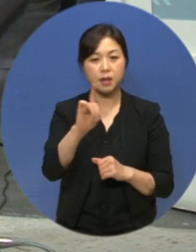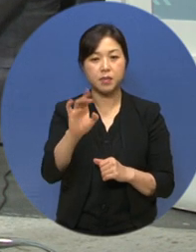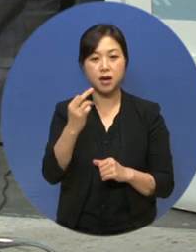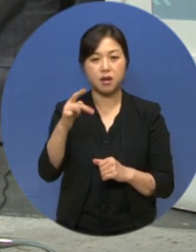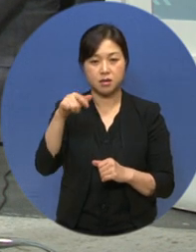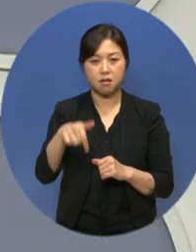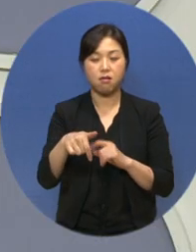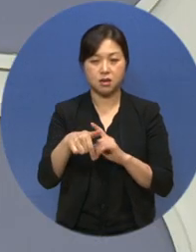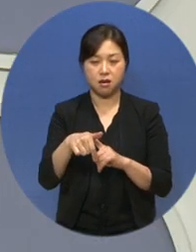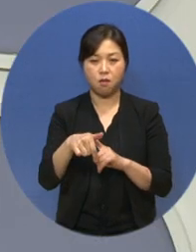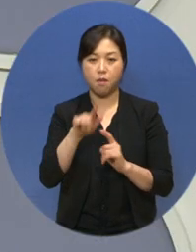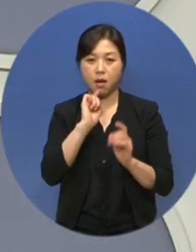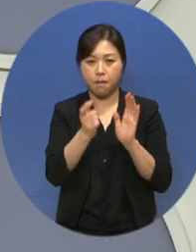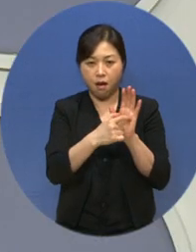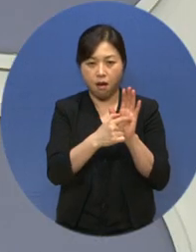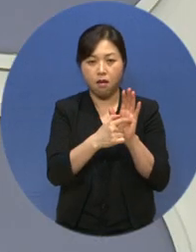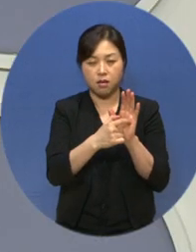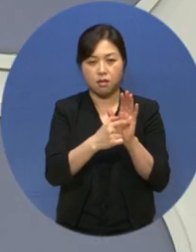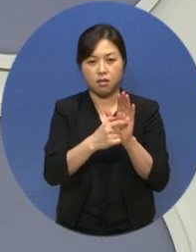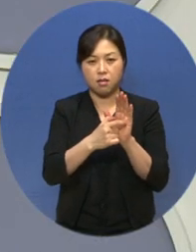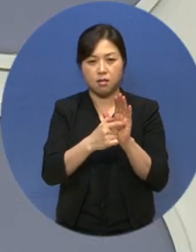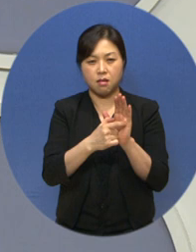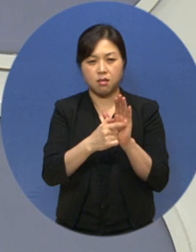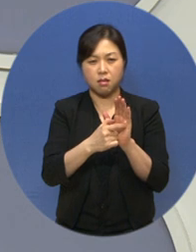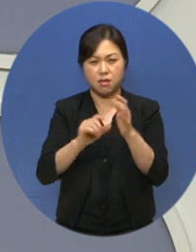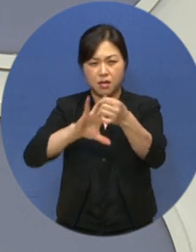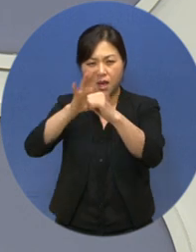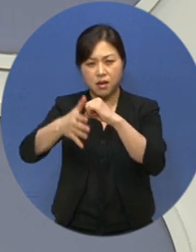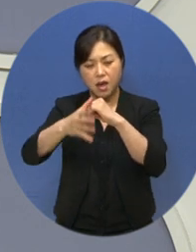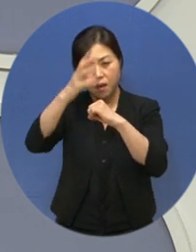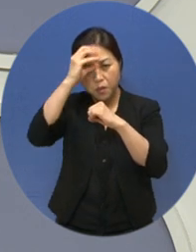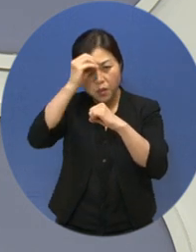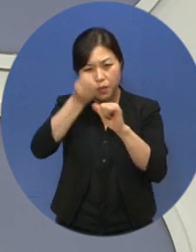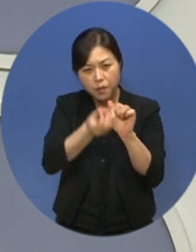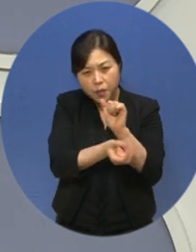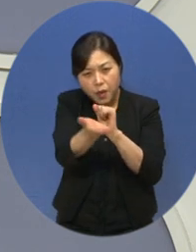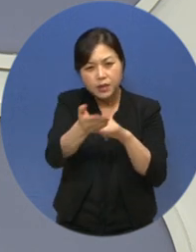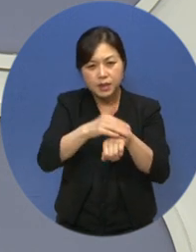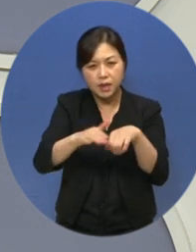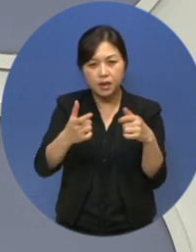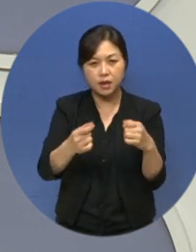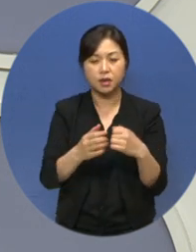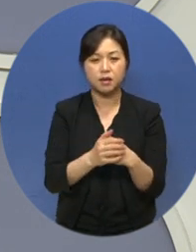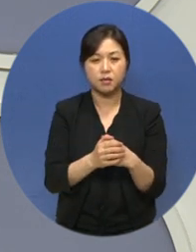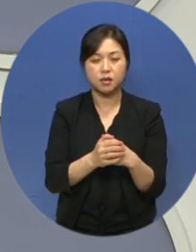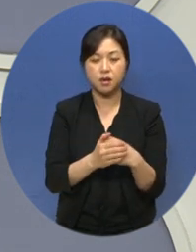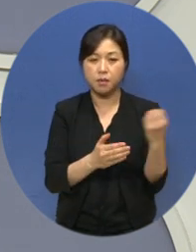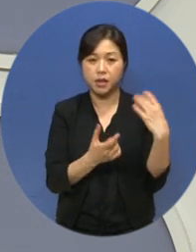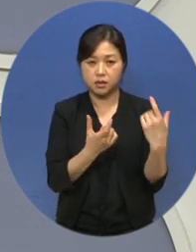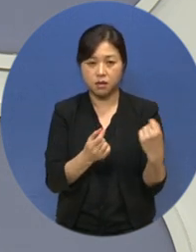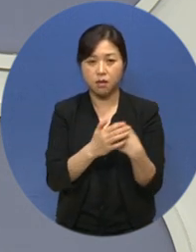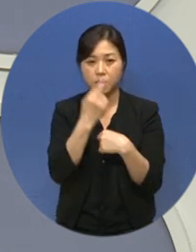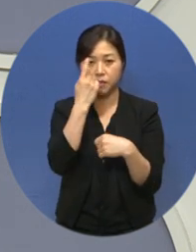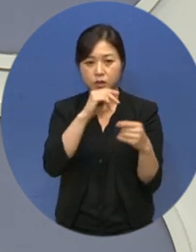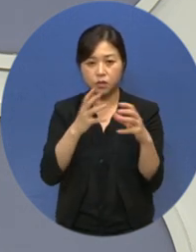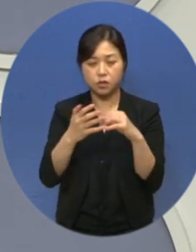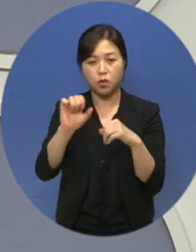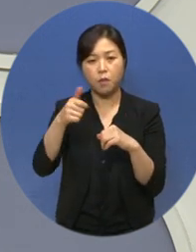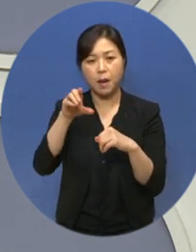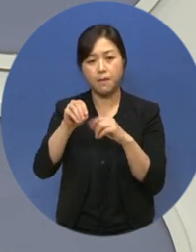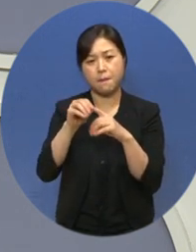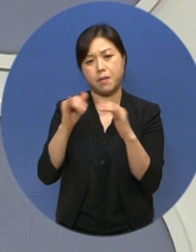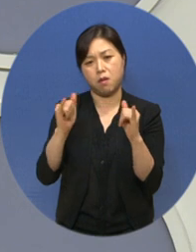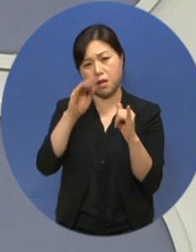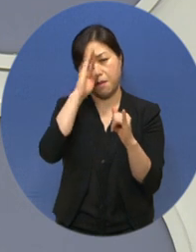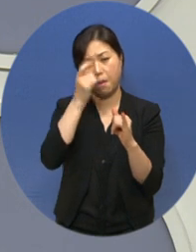정도로 예 세계 모범 사례다 는 말씀드립니다 뭐 말씀 하신대로 미국 않아 500만명 이상이 확진 자가 나오지 않습니까